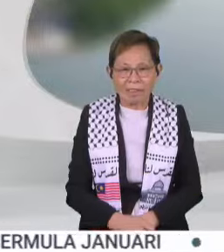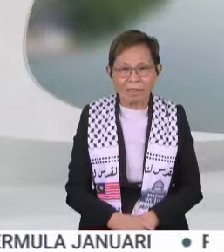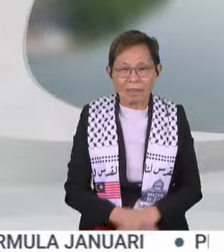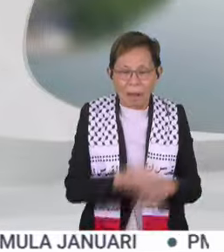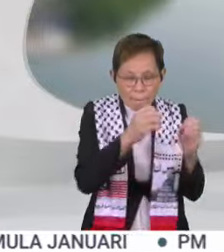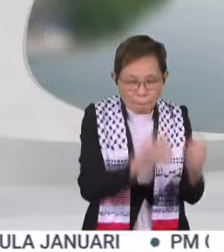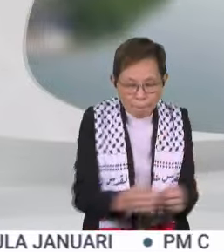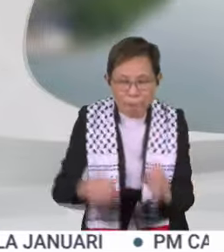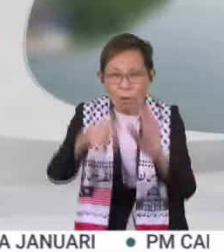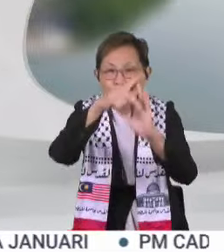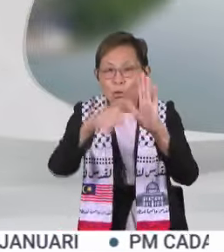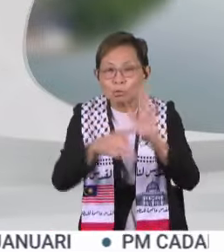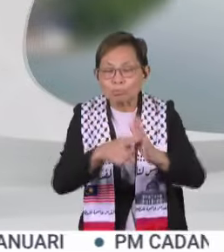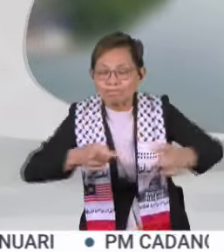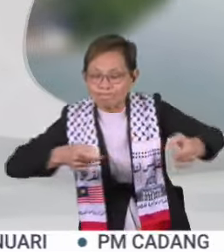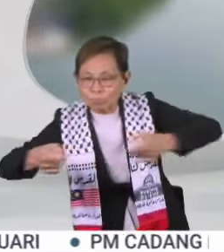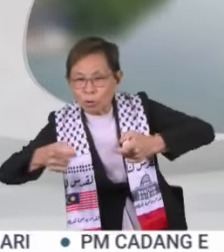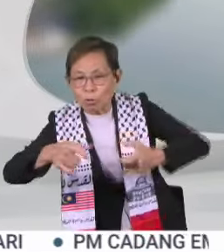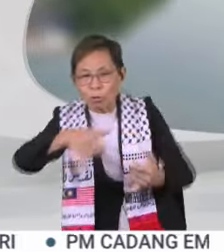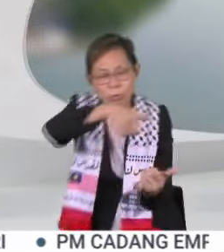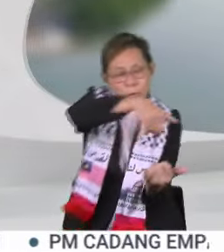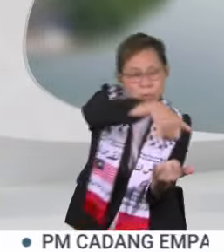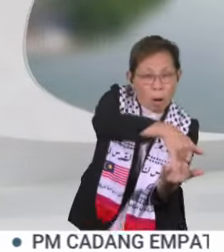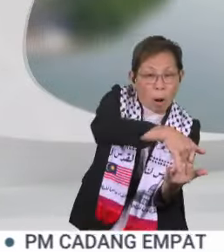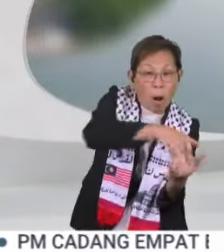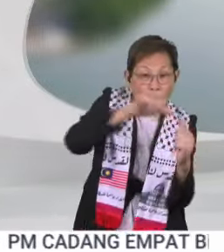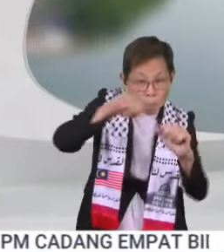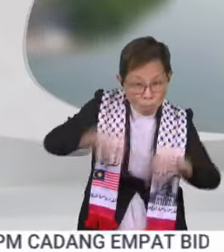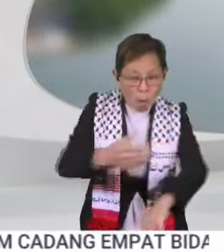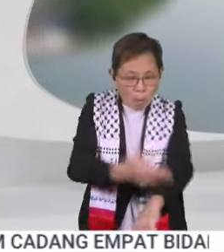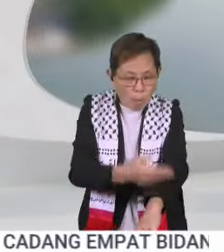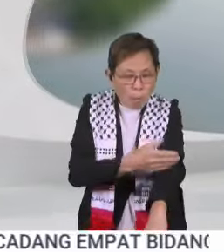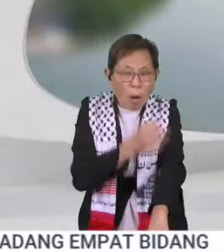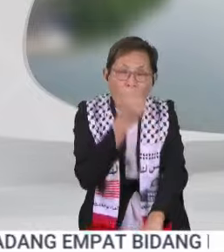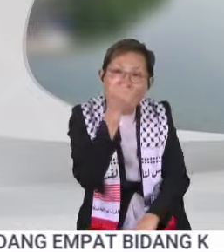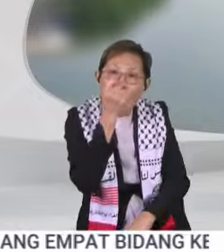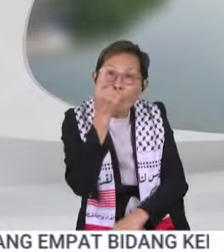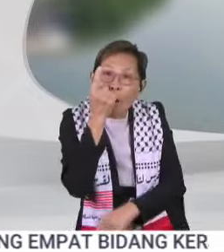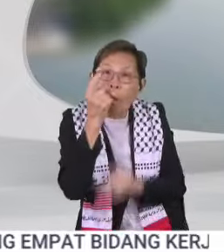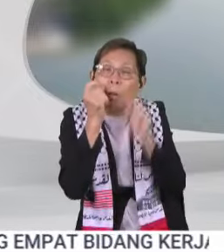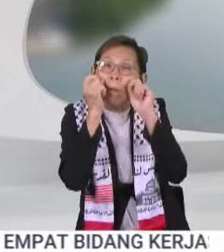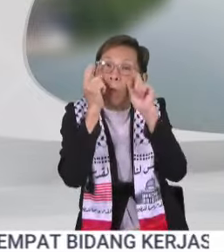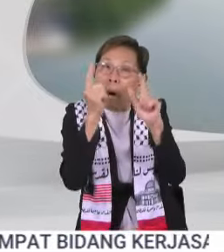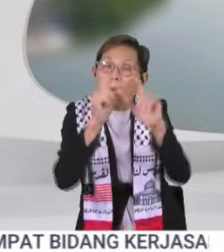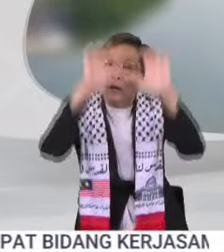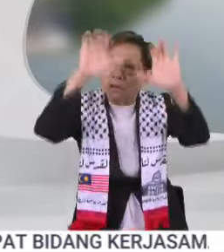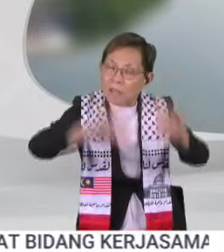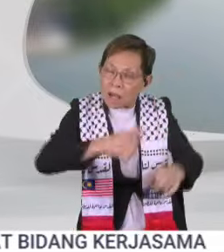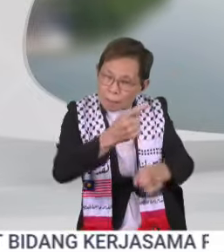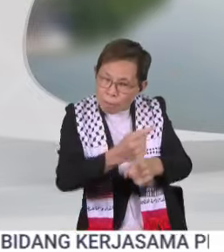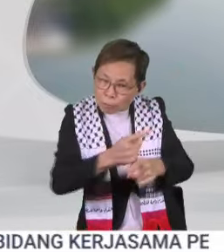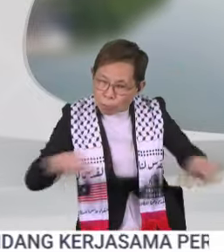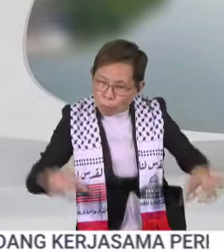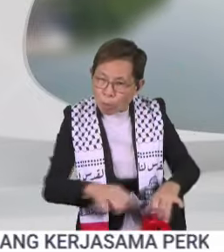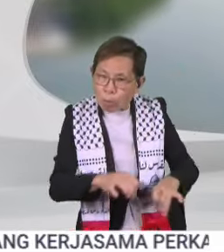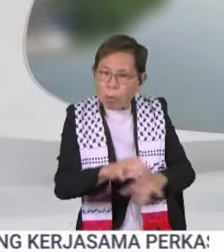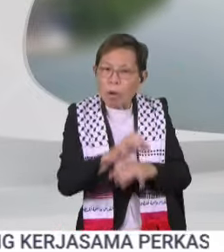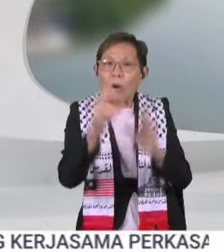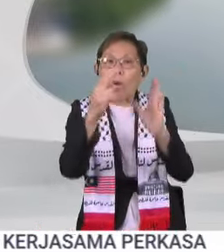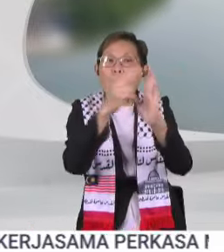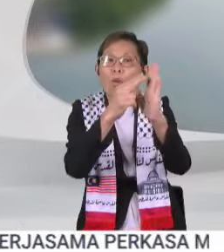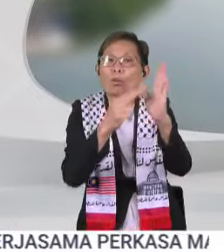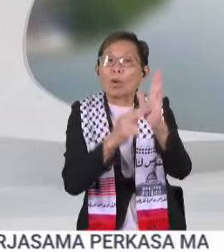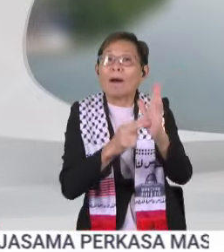masjidwaenganjuran kursusengurusan J a meningkatkan kefahaman mengenai cara yang betul melaksanakan fardu